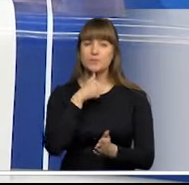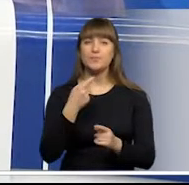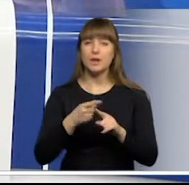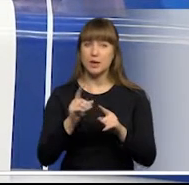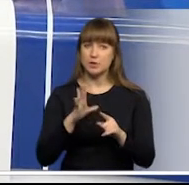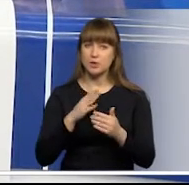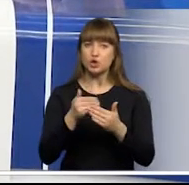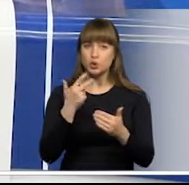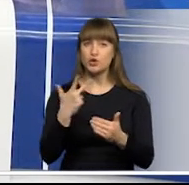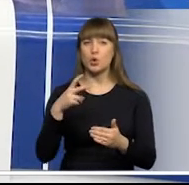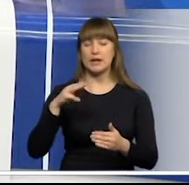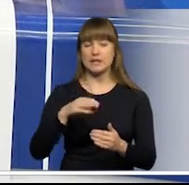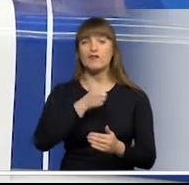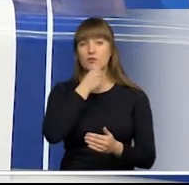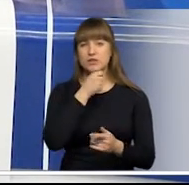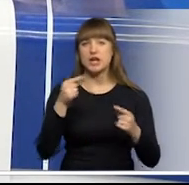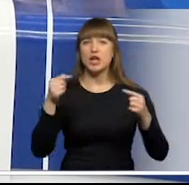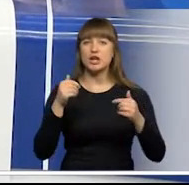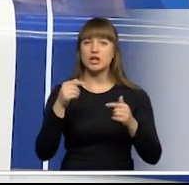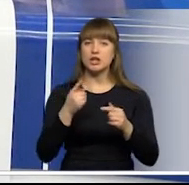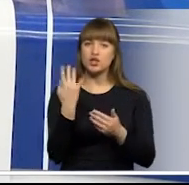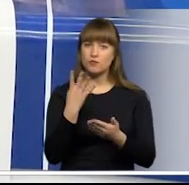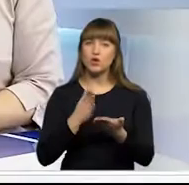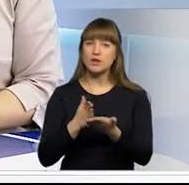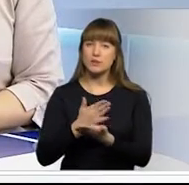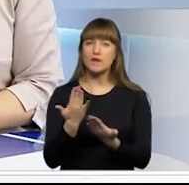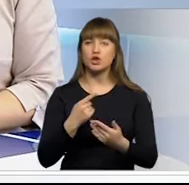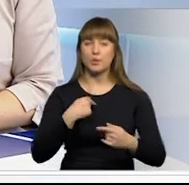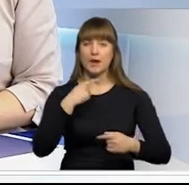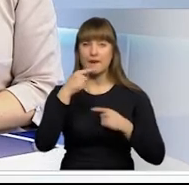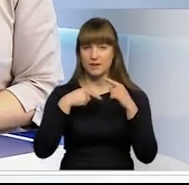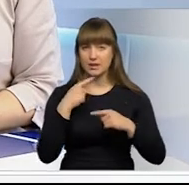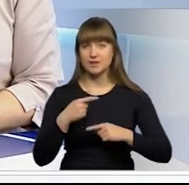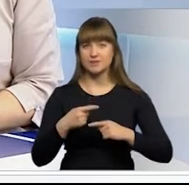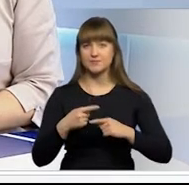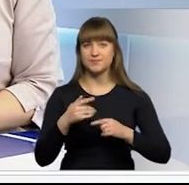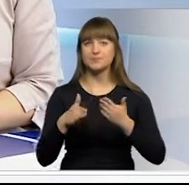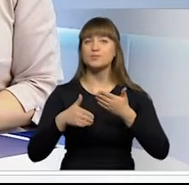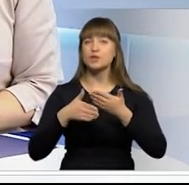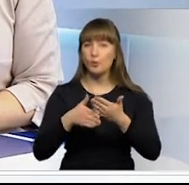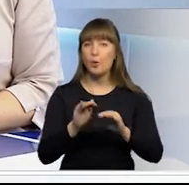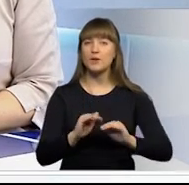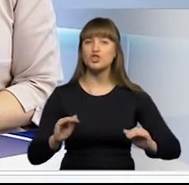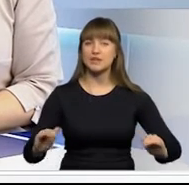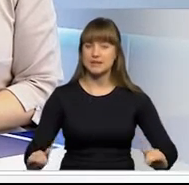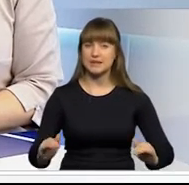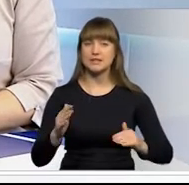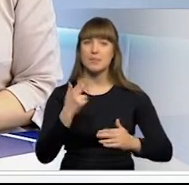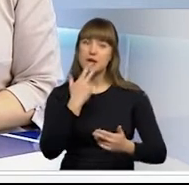3-летнего возраста. И вот то 4-е направление, о котором я говорила, помощь детям, реабилитация,